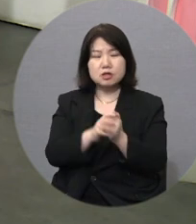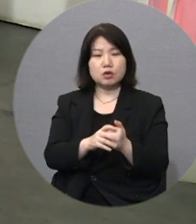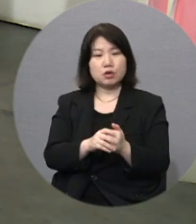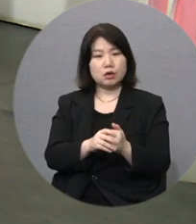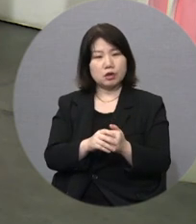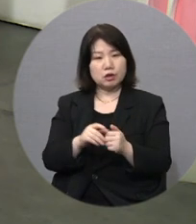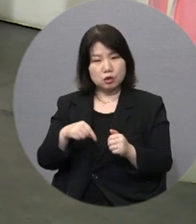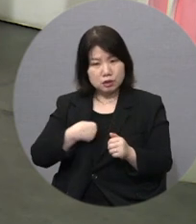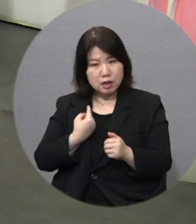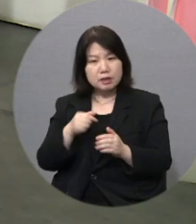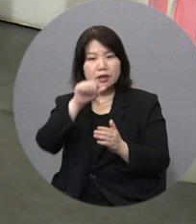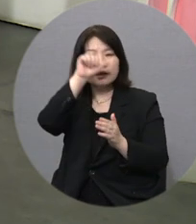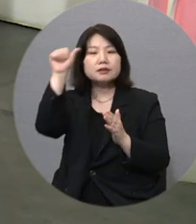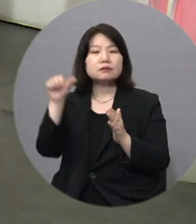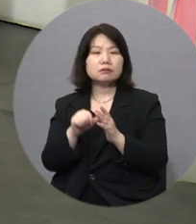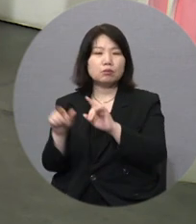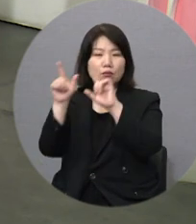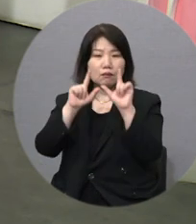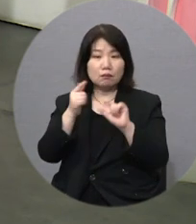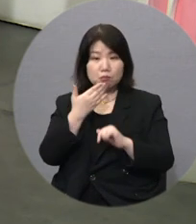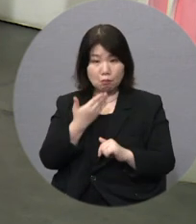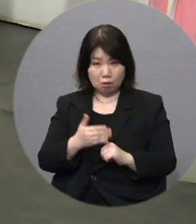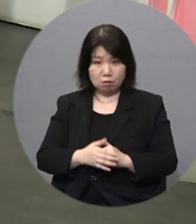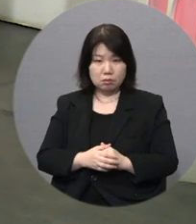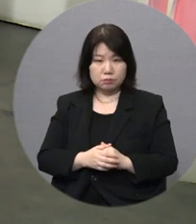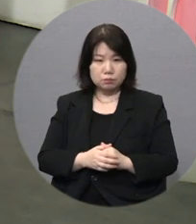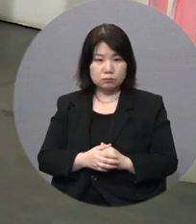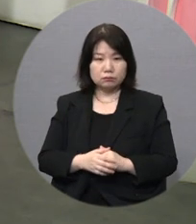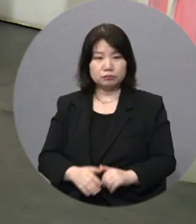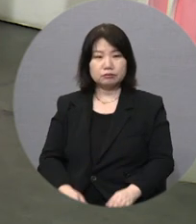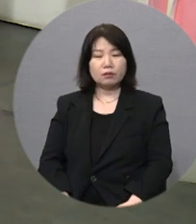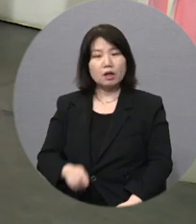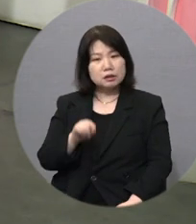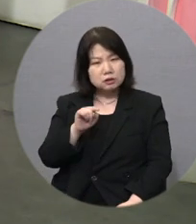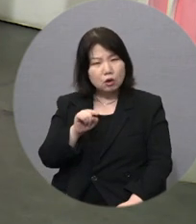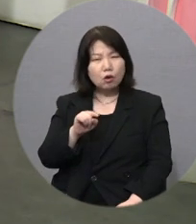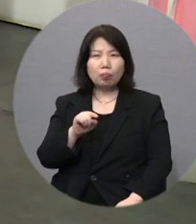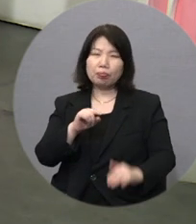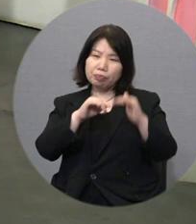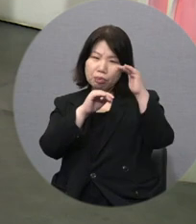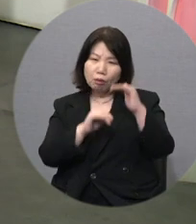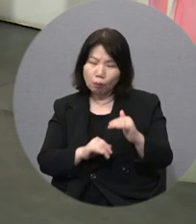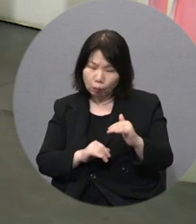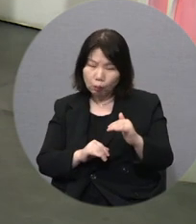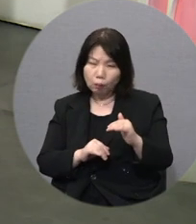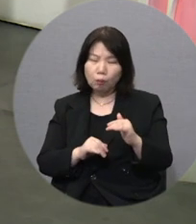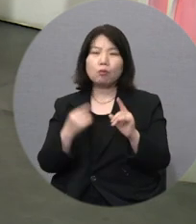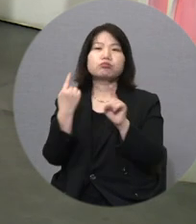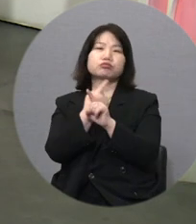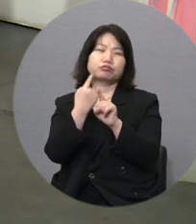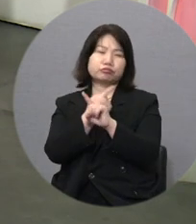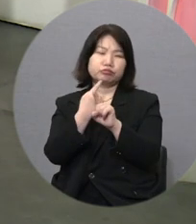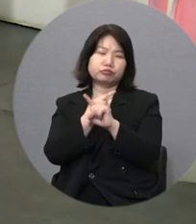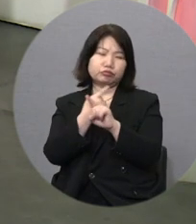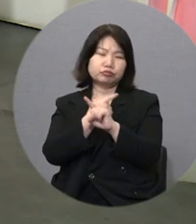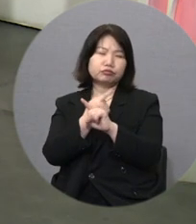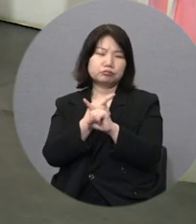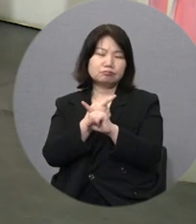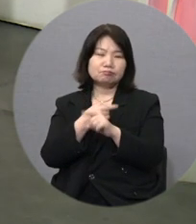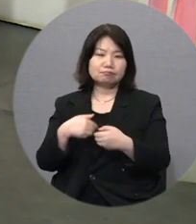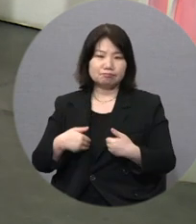또 자기 삶을 살아갈 수 있다고 생각을 하게 됩니다 그런 부분들을 좀 보충을 해야 되지 않을까 생각이